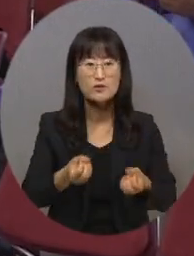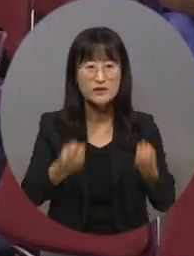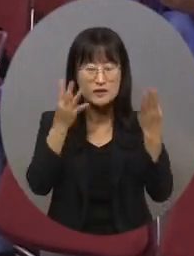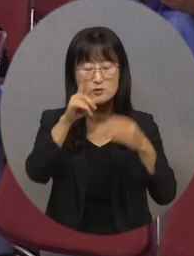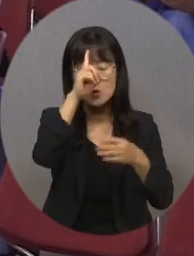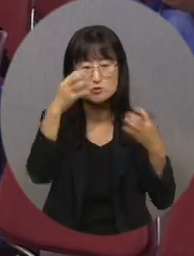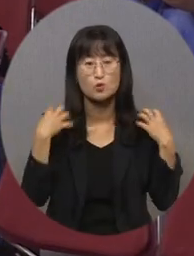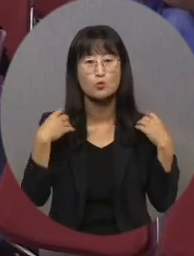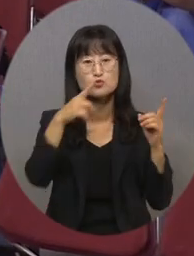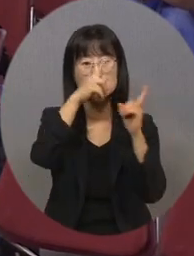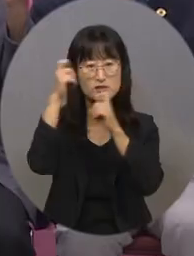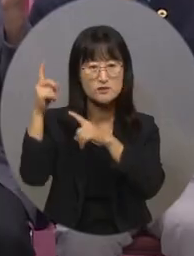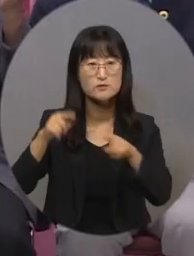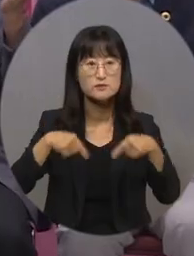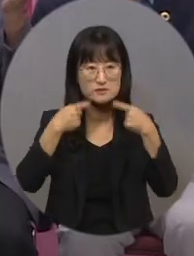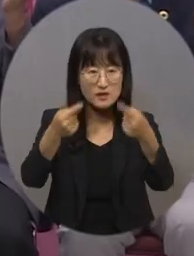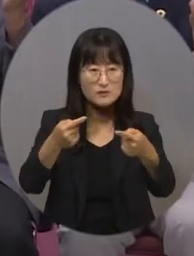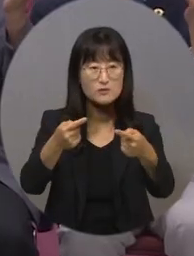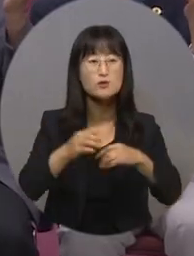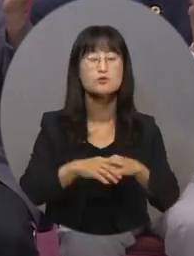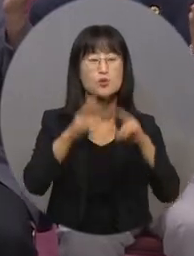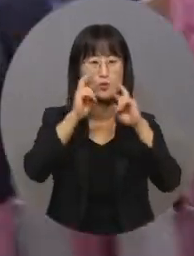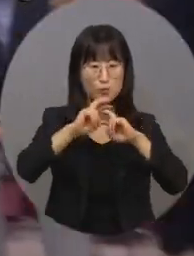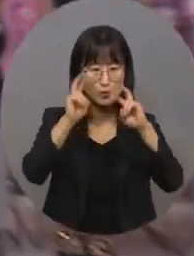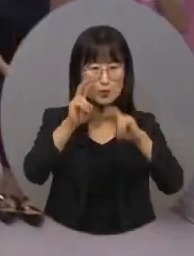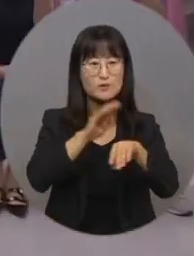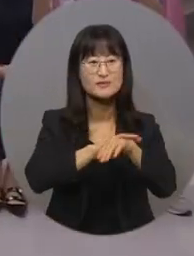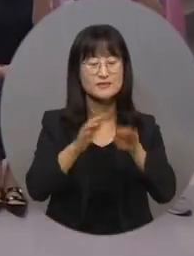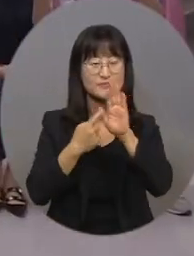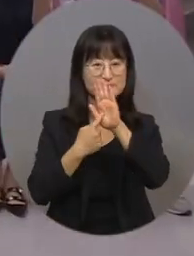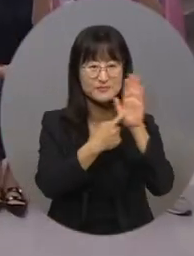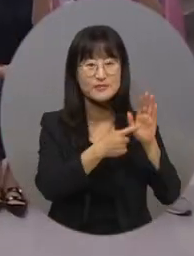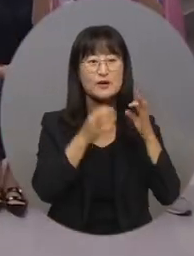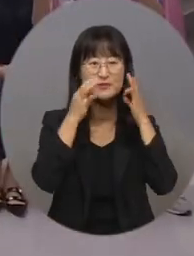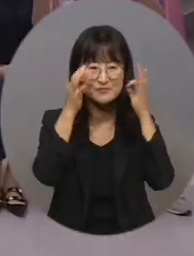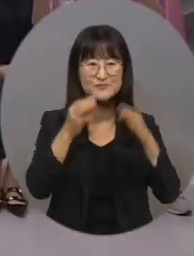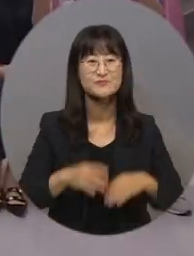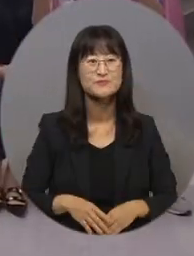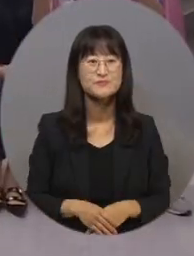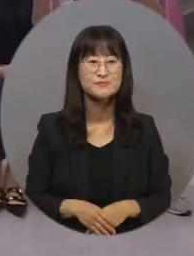주요 기념식 등에 참여해 갈구 닦은 기량을 선보이겠다는 계획입니다